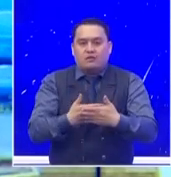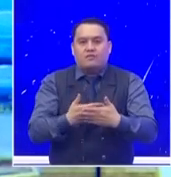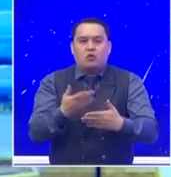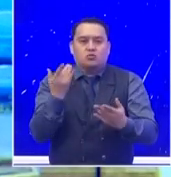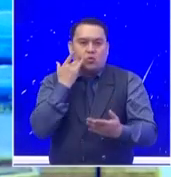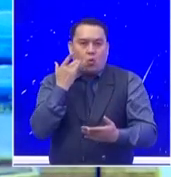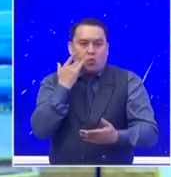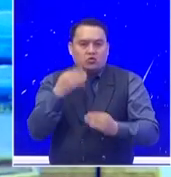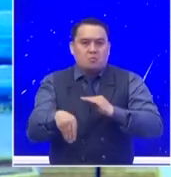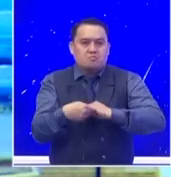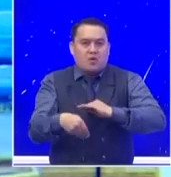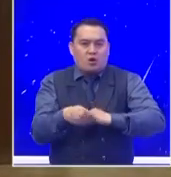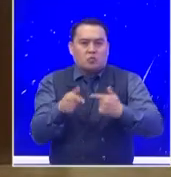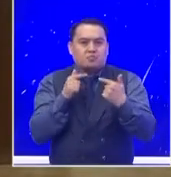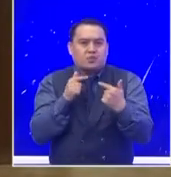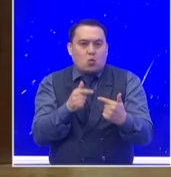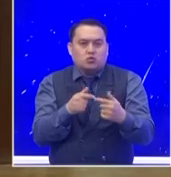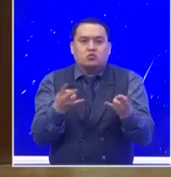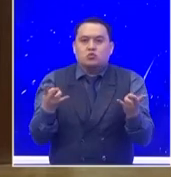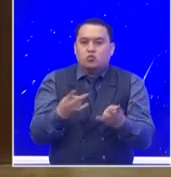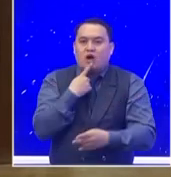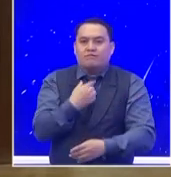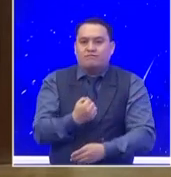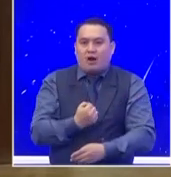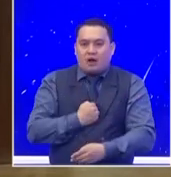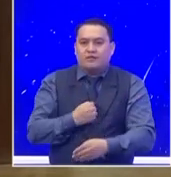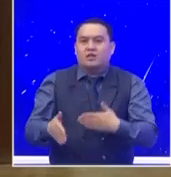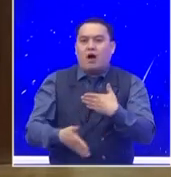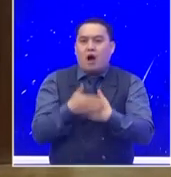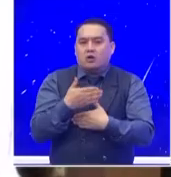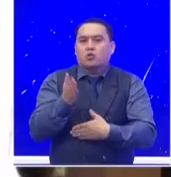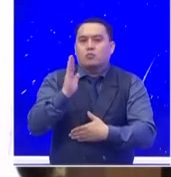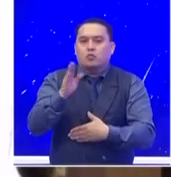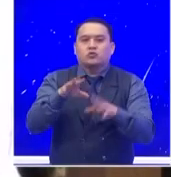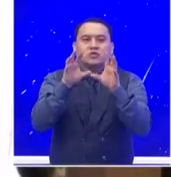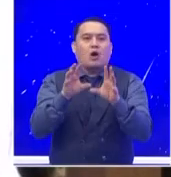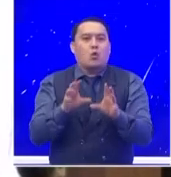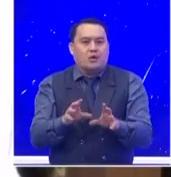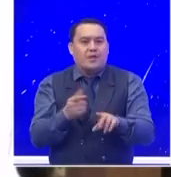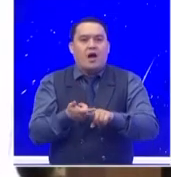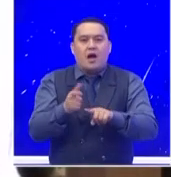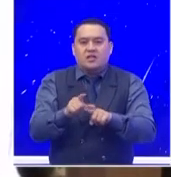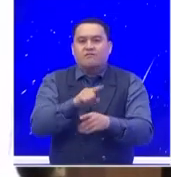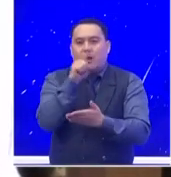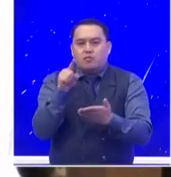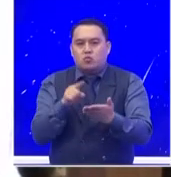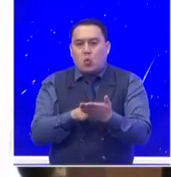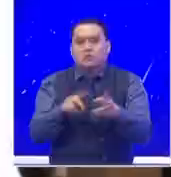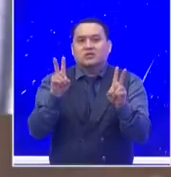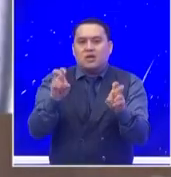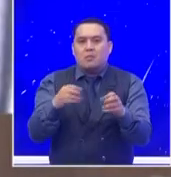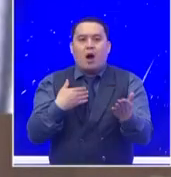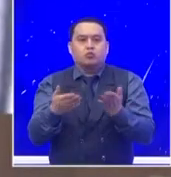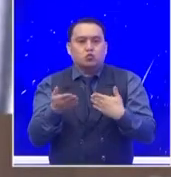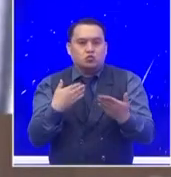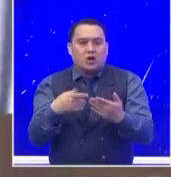отношении мздоимцев? Как противостоять коррупции в армии и какие меры наказания предусмотрены законом? Эти и другие вопросы стали темой